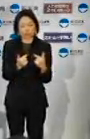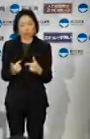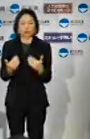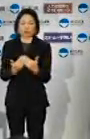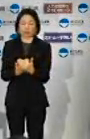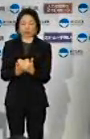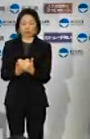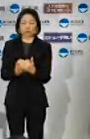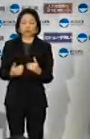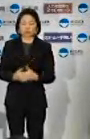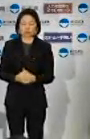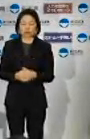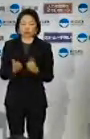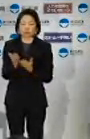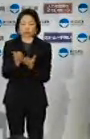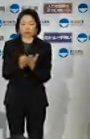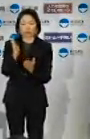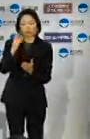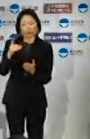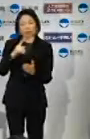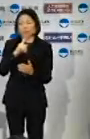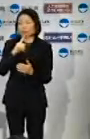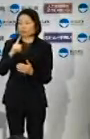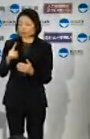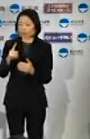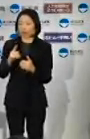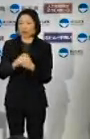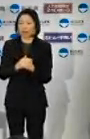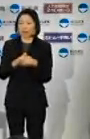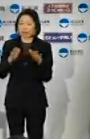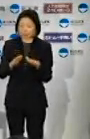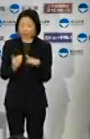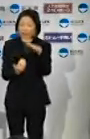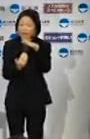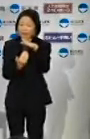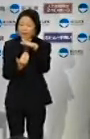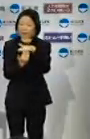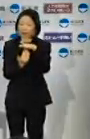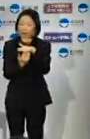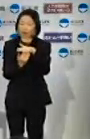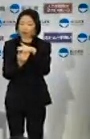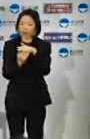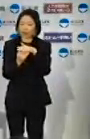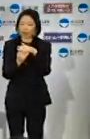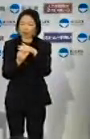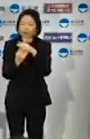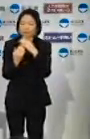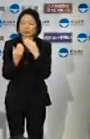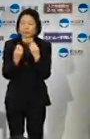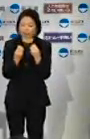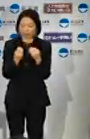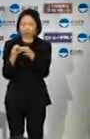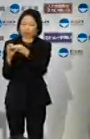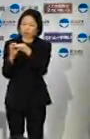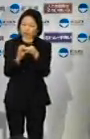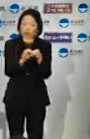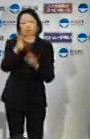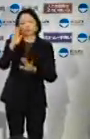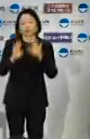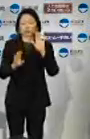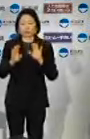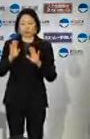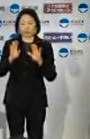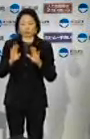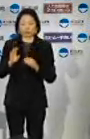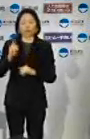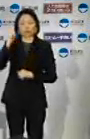て、まあ、新潟県で言えばこうなんかこう高原状態というか、こう高止まりの状態っていう